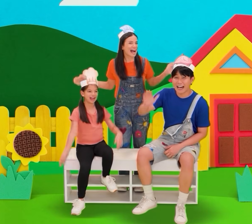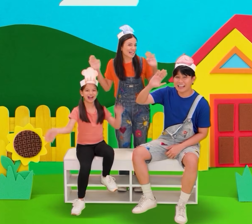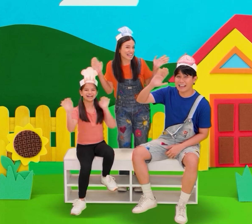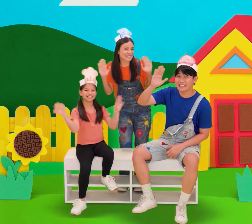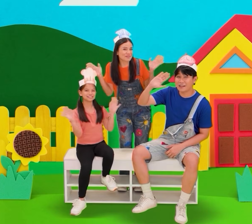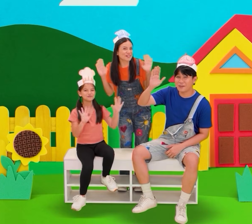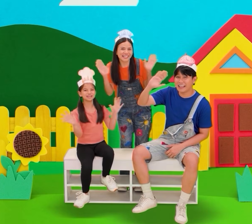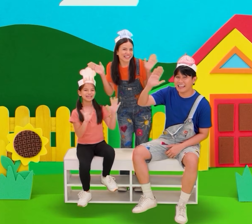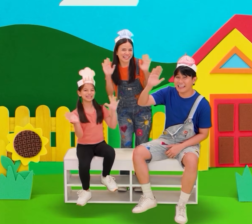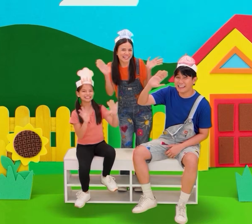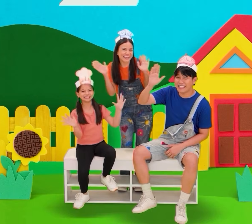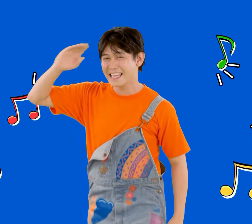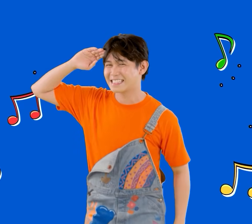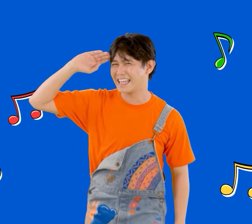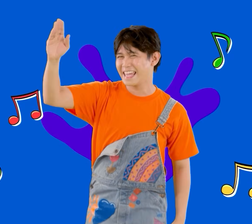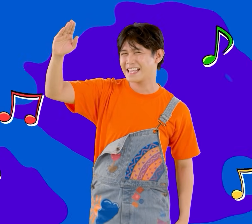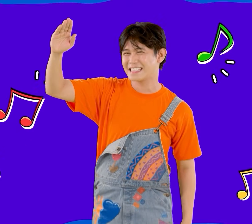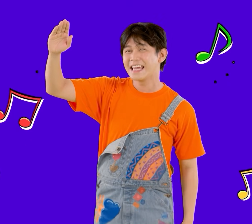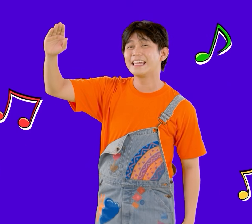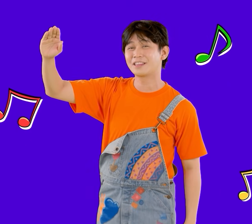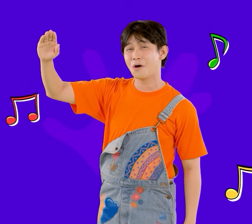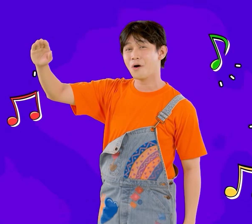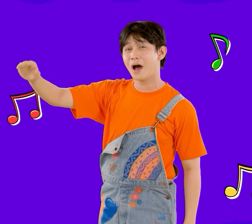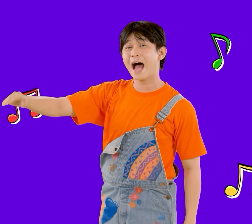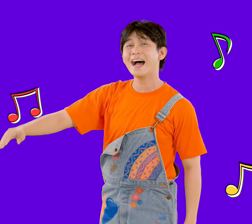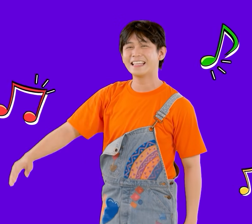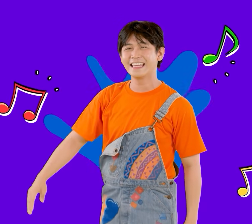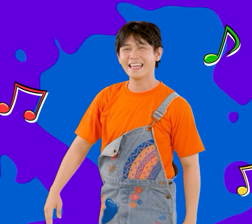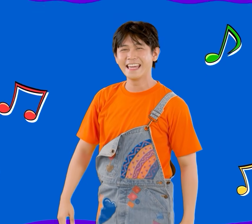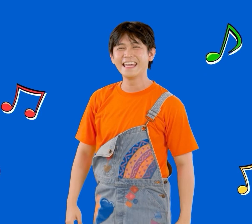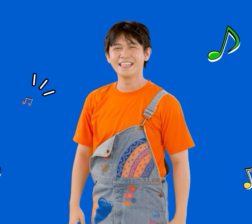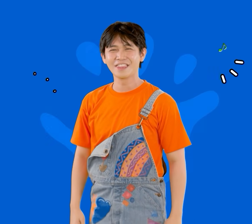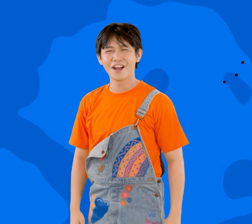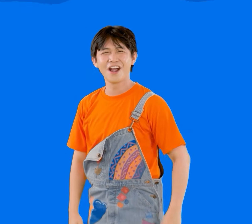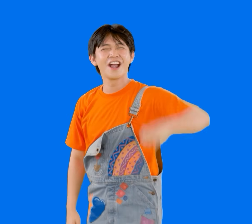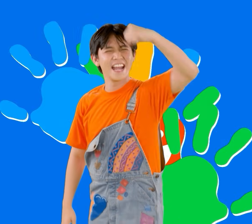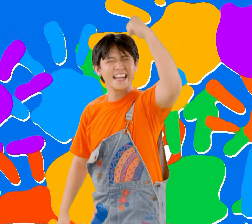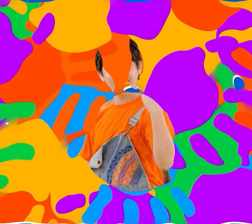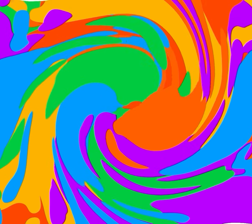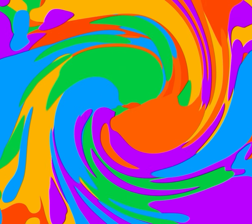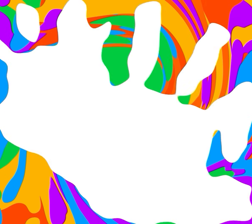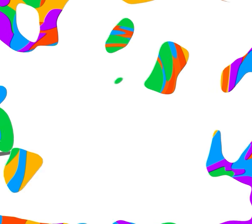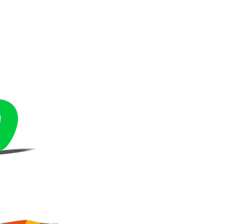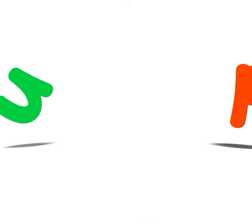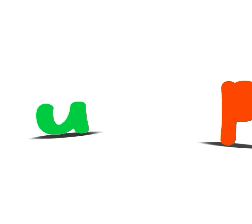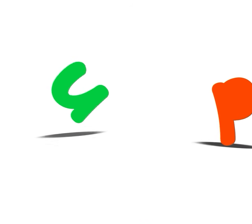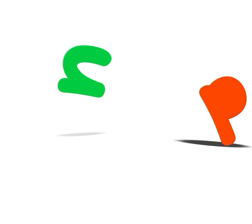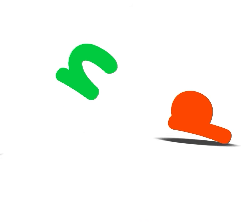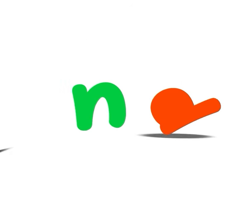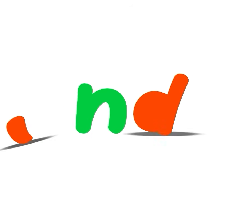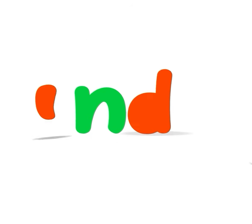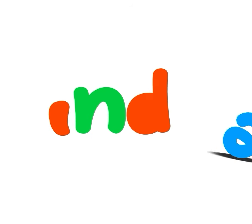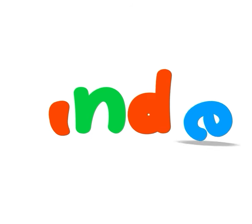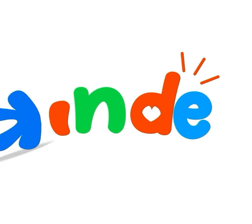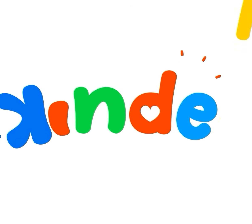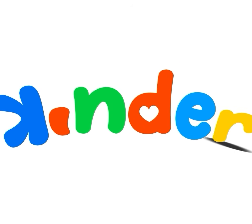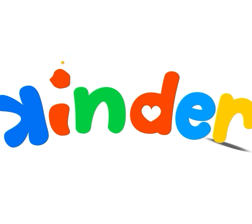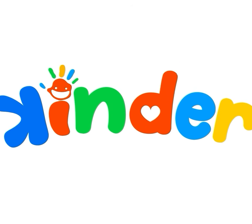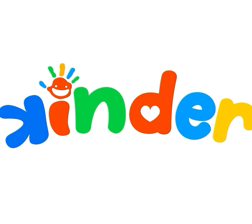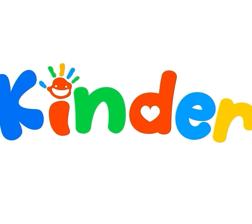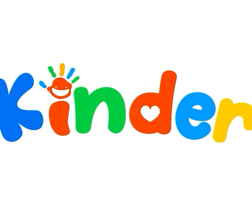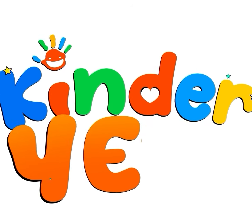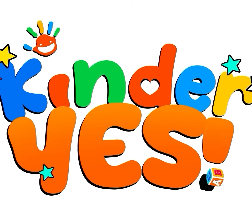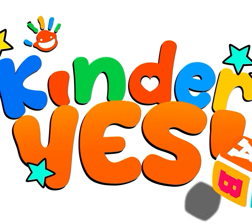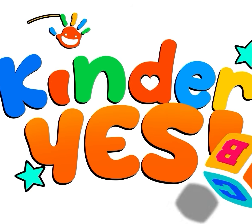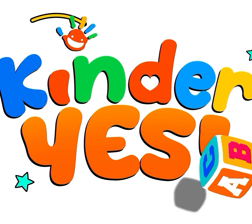tayo palagi. Yes na yes! Ito ang Kinder Yes.